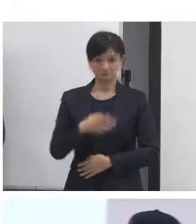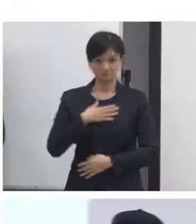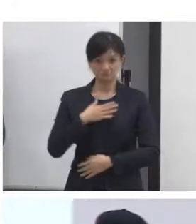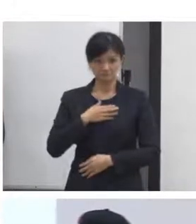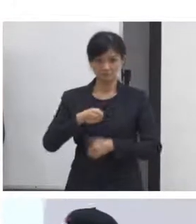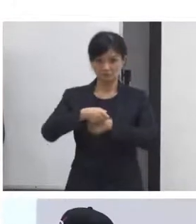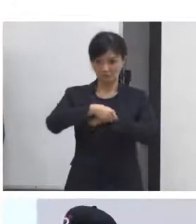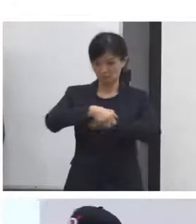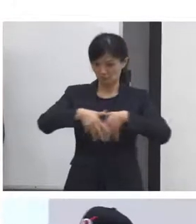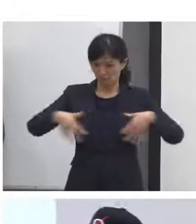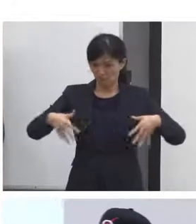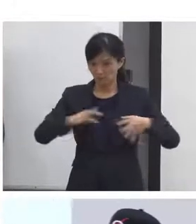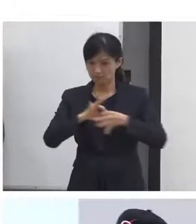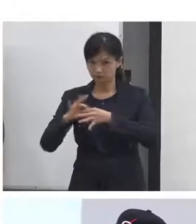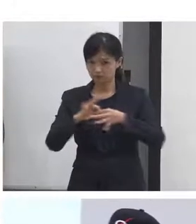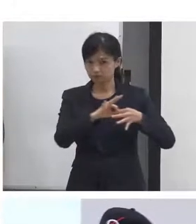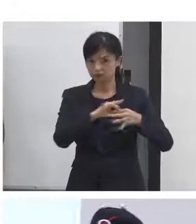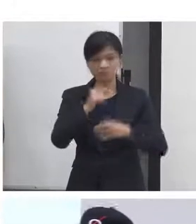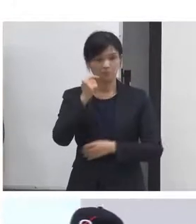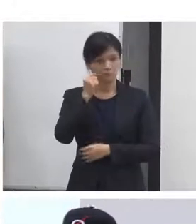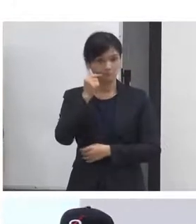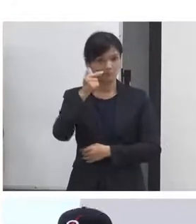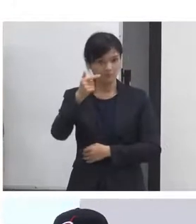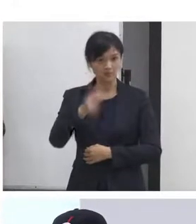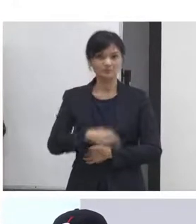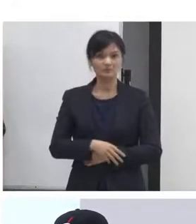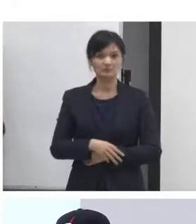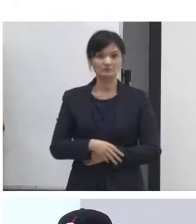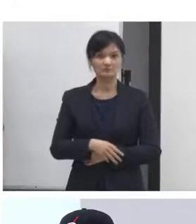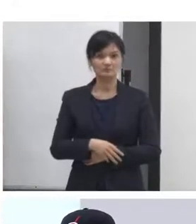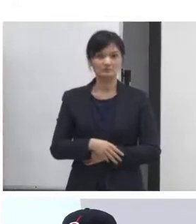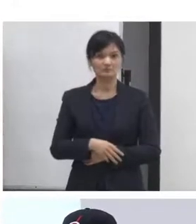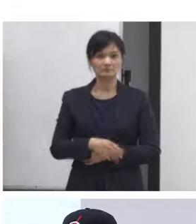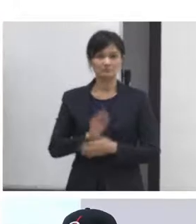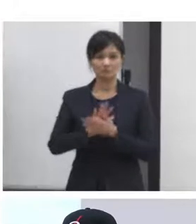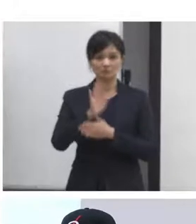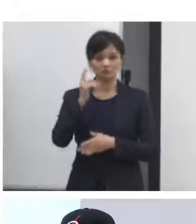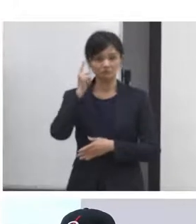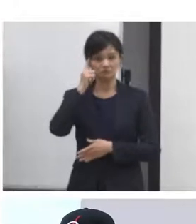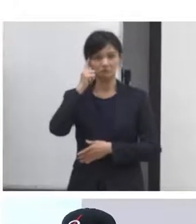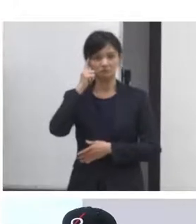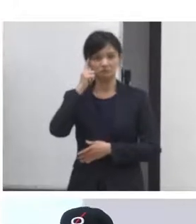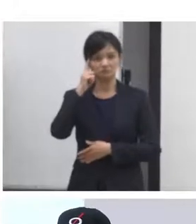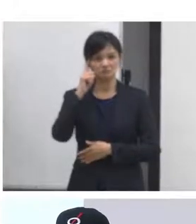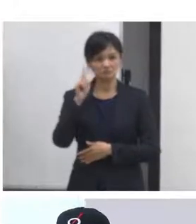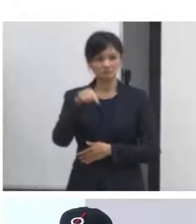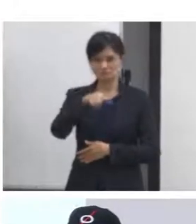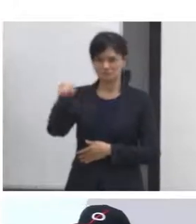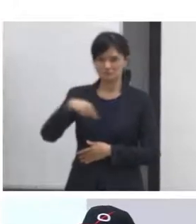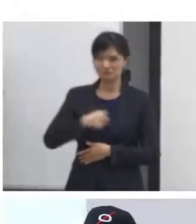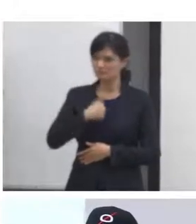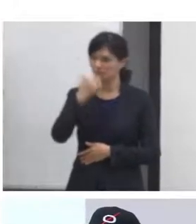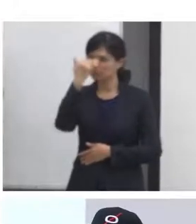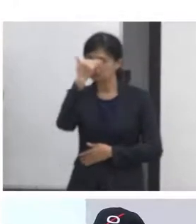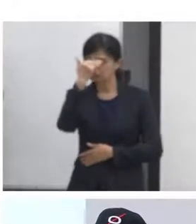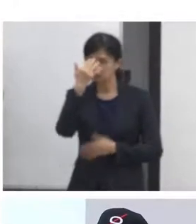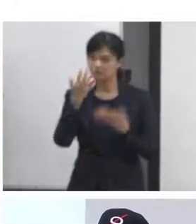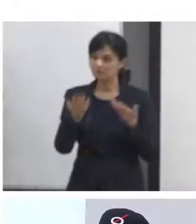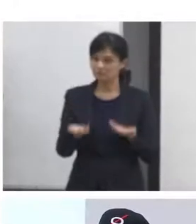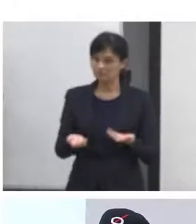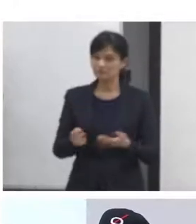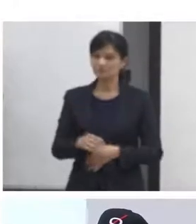结是一个非常大的问题，但是我们后来会觉得说，他们真的看不到吗？其实后